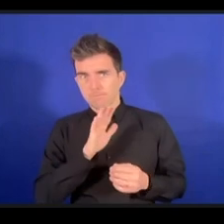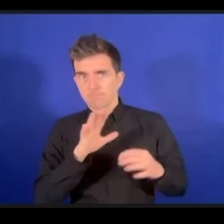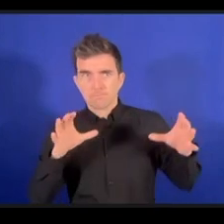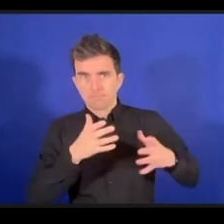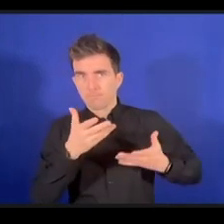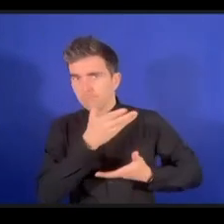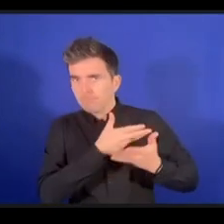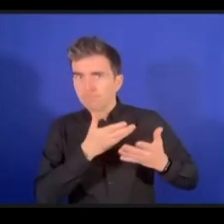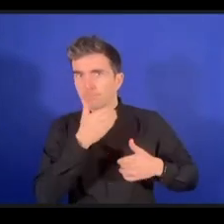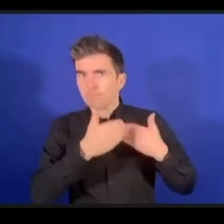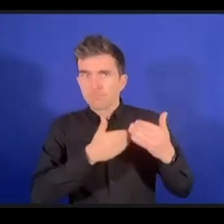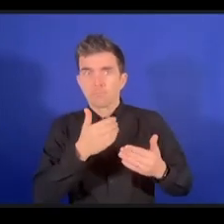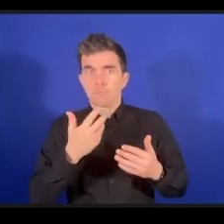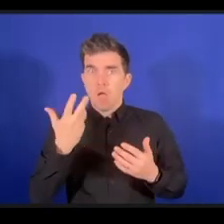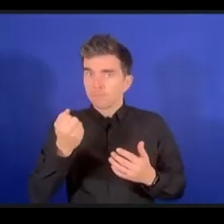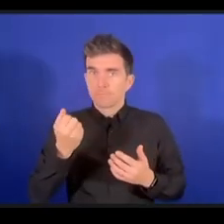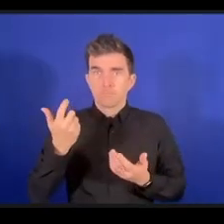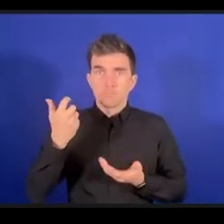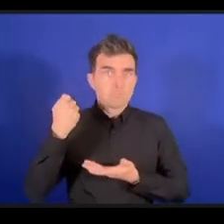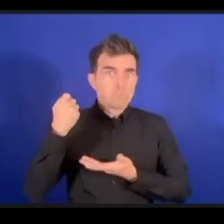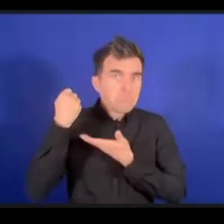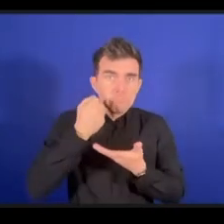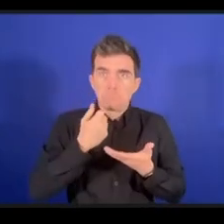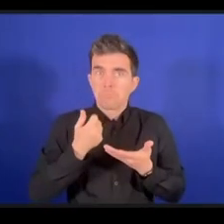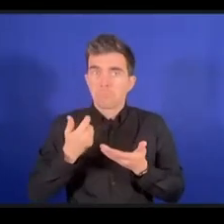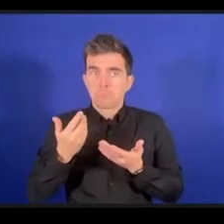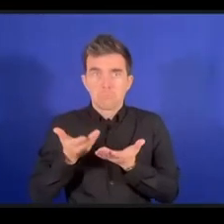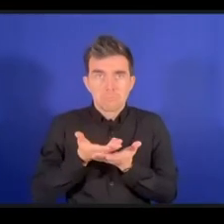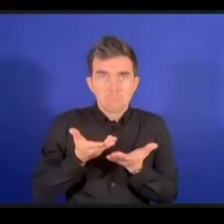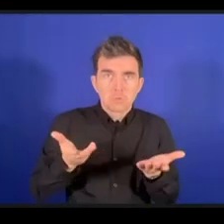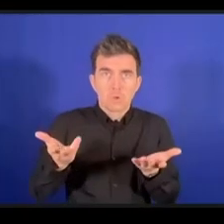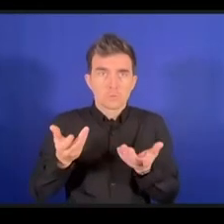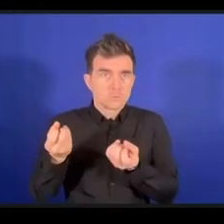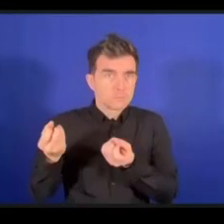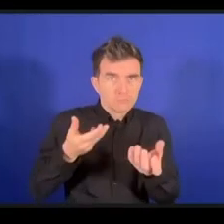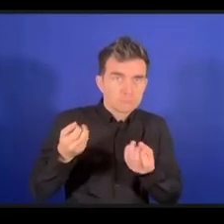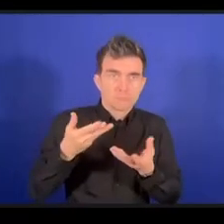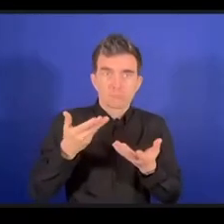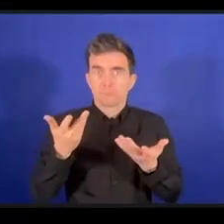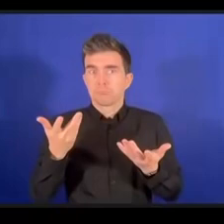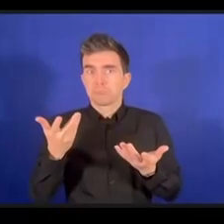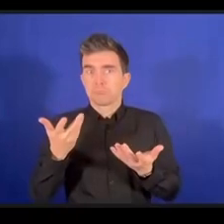行业和监管当局理解，如何加大影响，